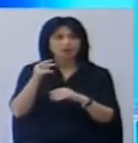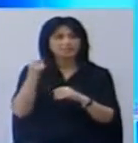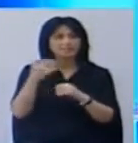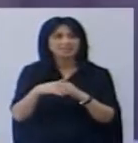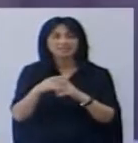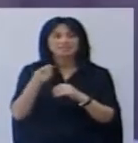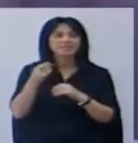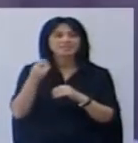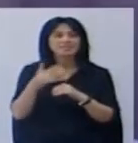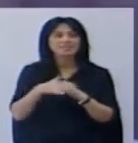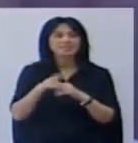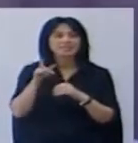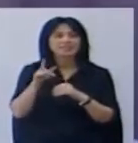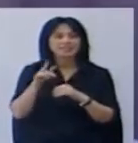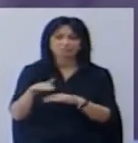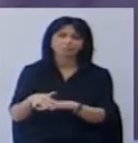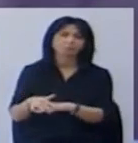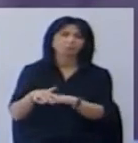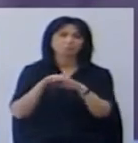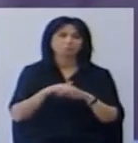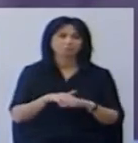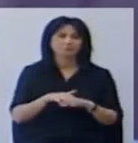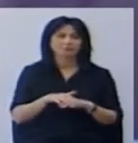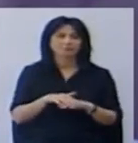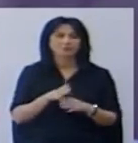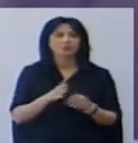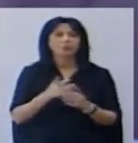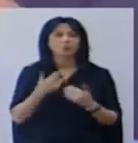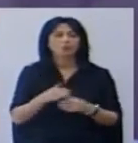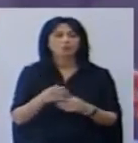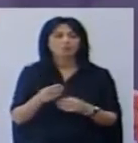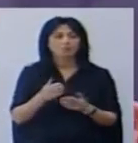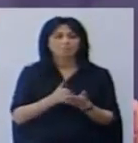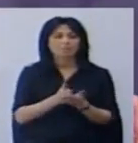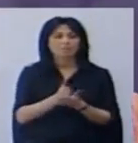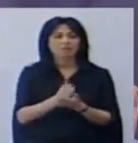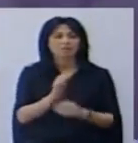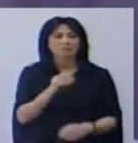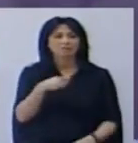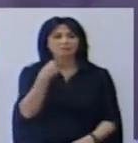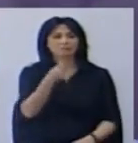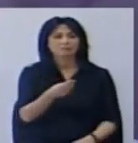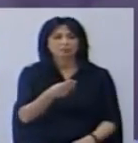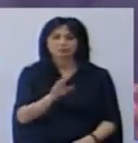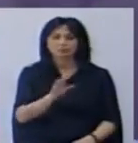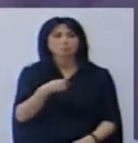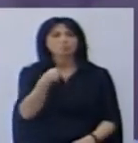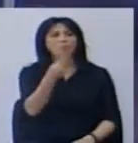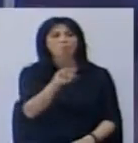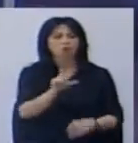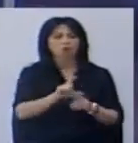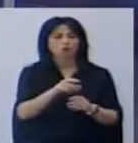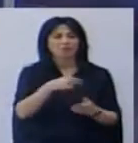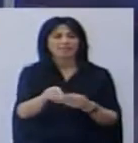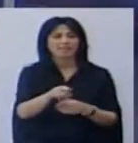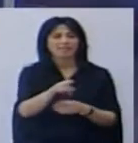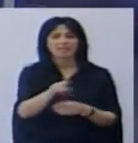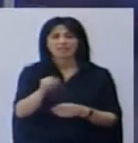ცენტრიდან წამოსული თანხა მიზნობრივი ტრანსფერებია, ანუ ის მიზნობრივად არის აი ამ ჭიქის საყიდვად, აი ამ